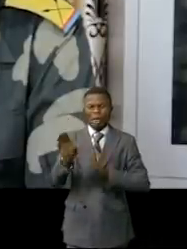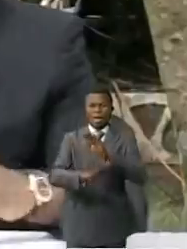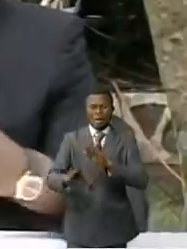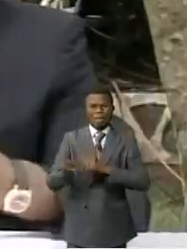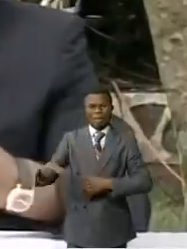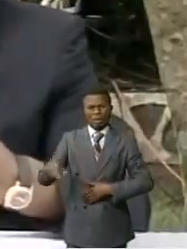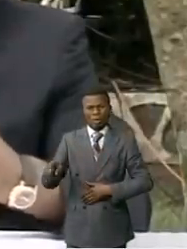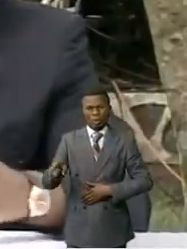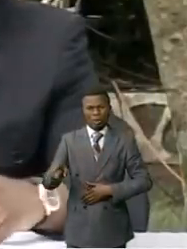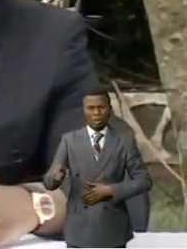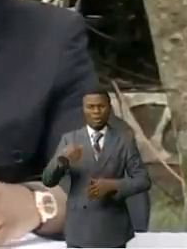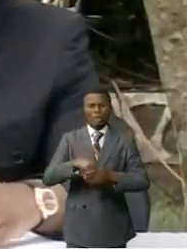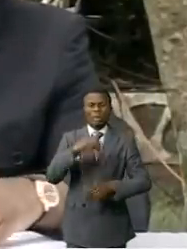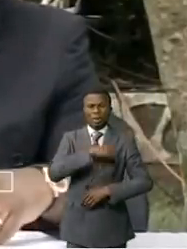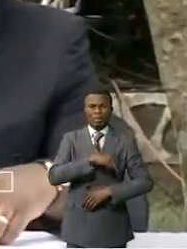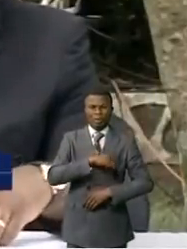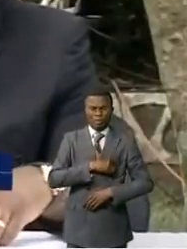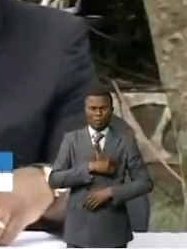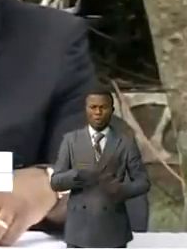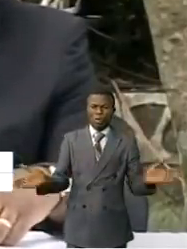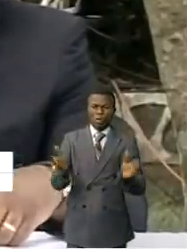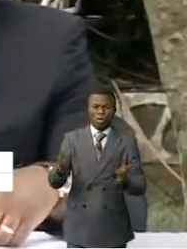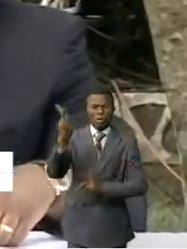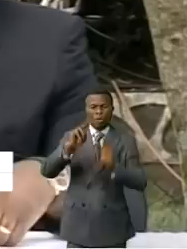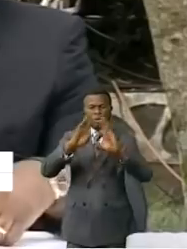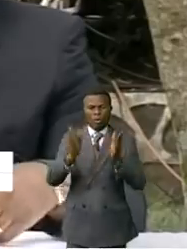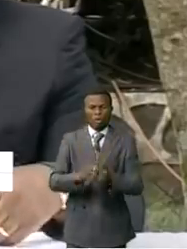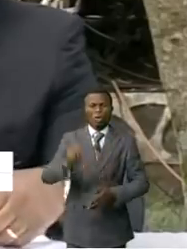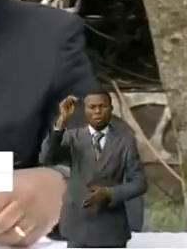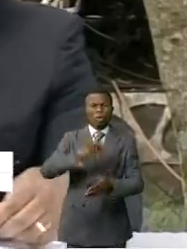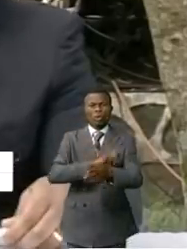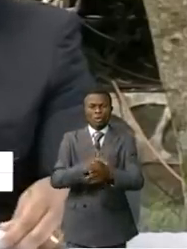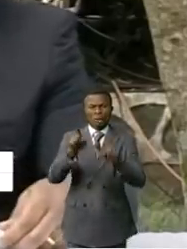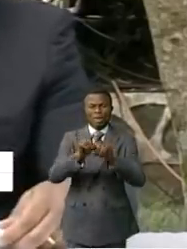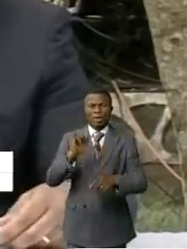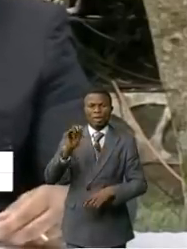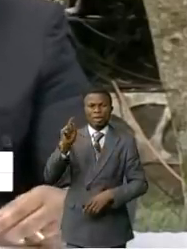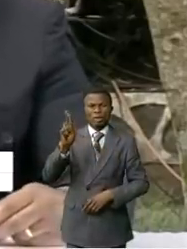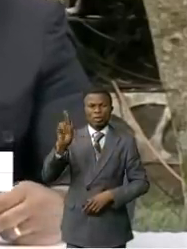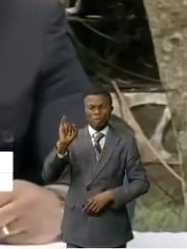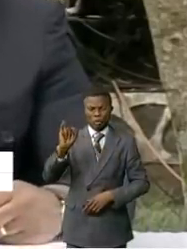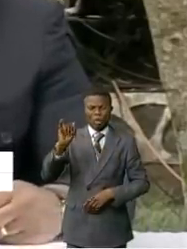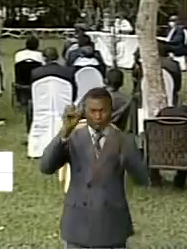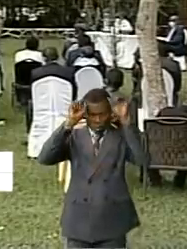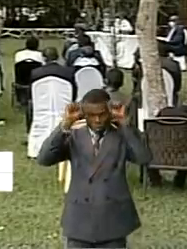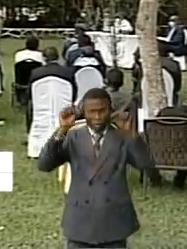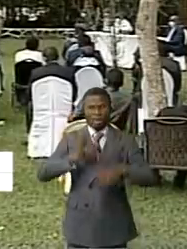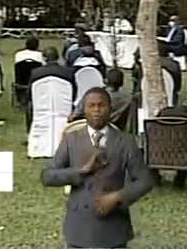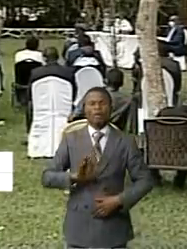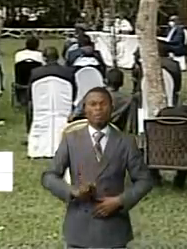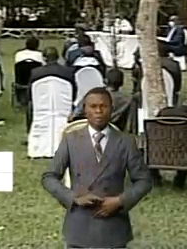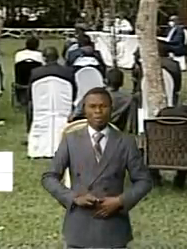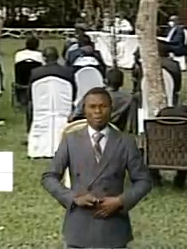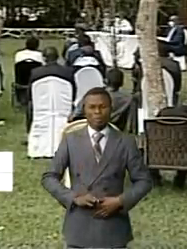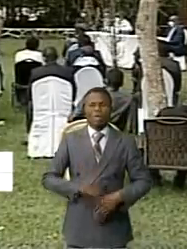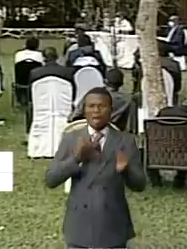régionale. Lors de sa mission de réconfort à la population du Nord Kivu et de l'Ituri, le chef de l'État Félix-Antoine Tshisekedi avait